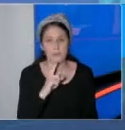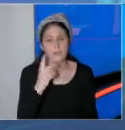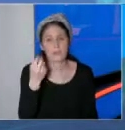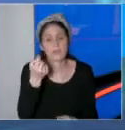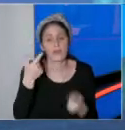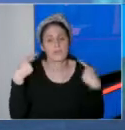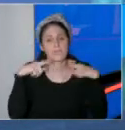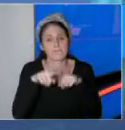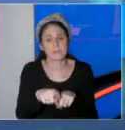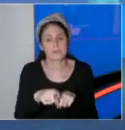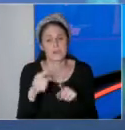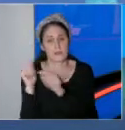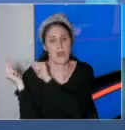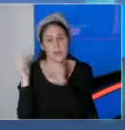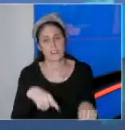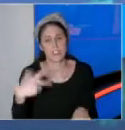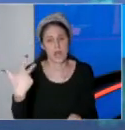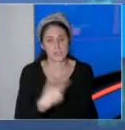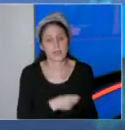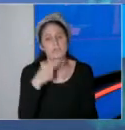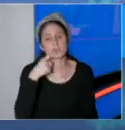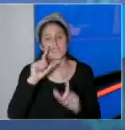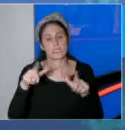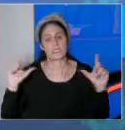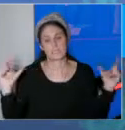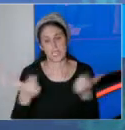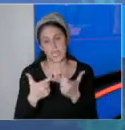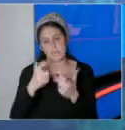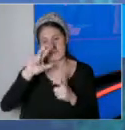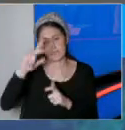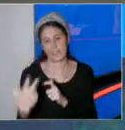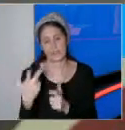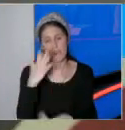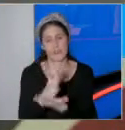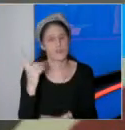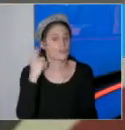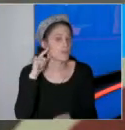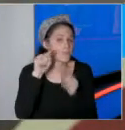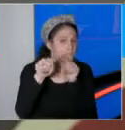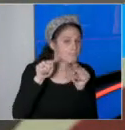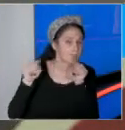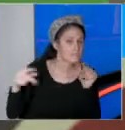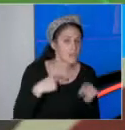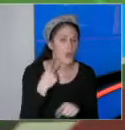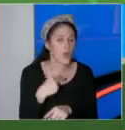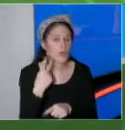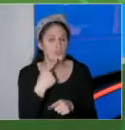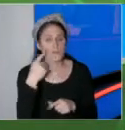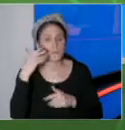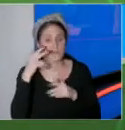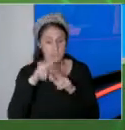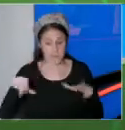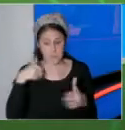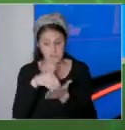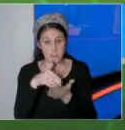עם ההגעה של החיסונים, וזה הסגר השלישי. אנחנו כבר שומעים קולות מתוך משרד הבריאות שאומרים אם המצב יתקדם כפי שהוא